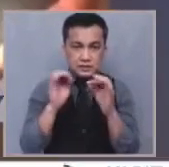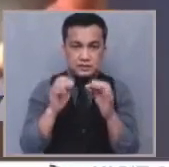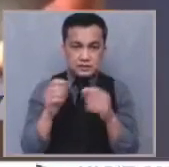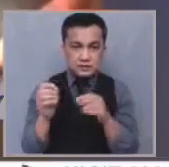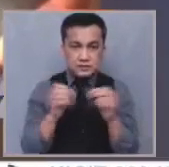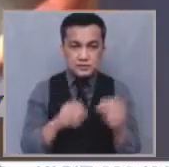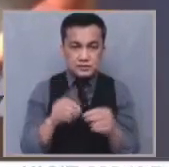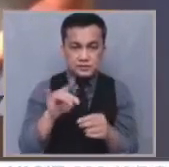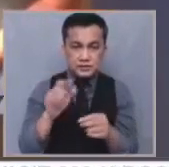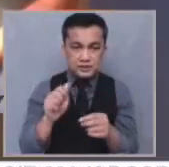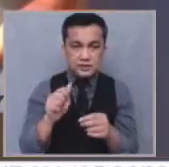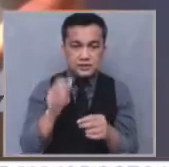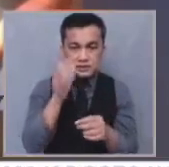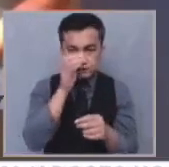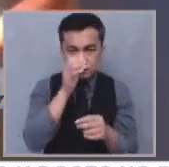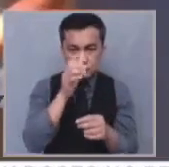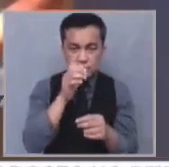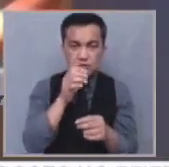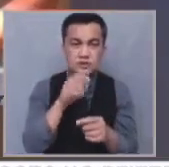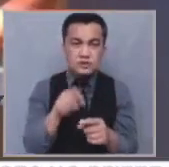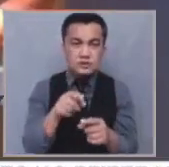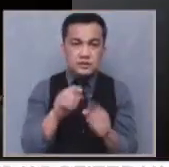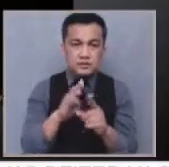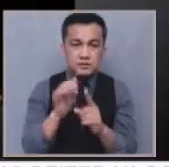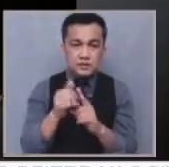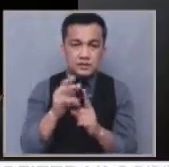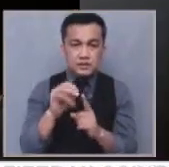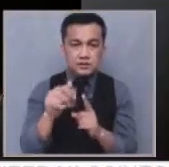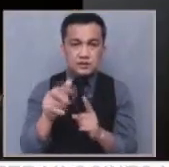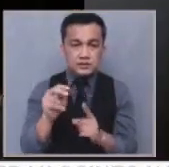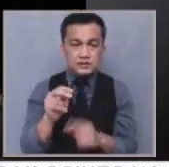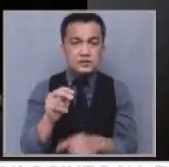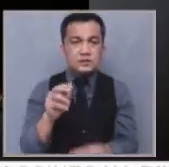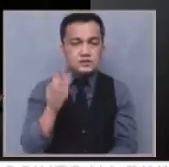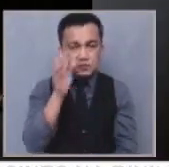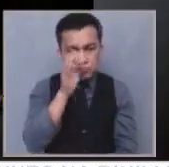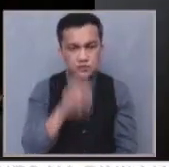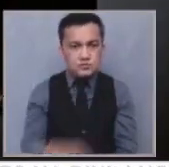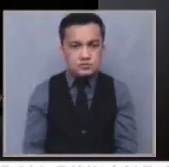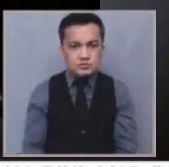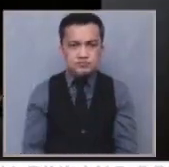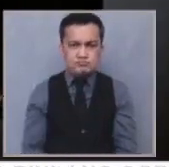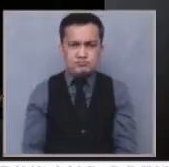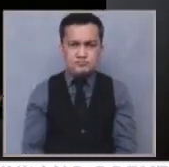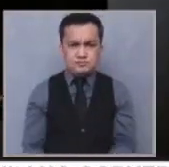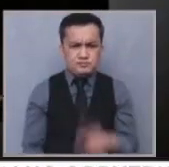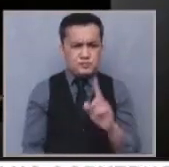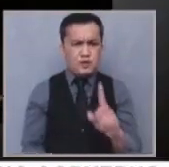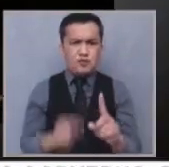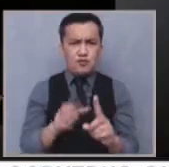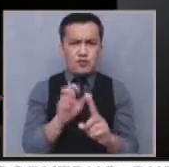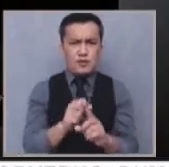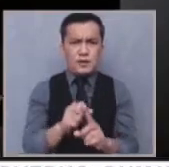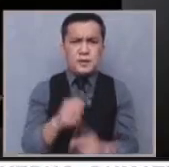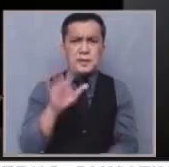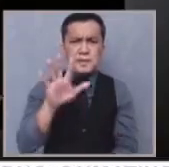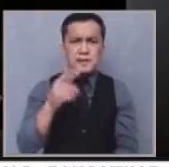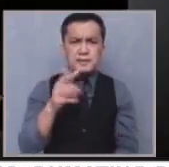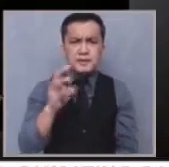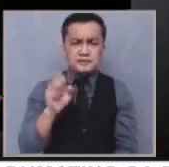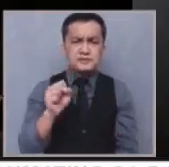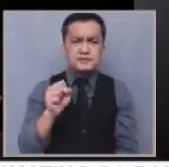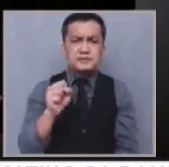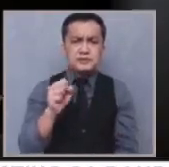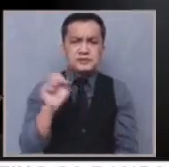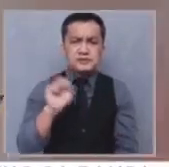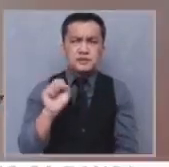Cebu Police sa Barangay Kalahoan, Minglanilla, Cebu. Nasamsam sa suspect ang 5 gramo ng shabu na tinatayang nagkakahalaga ng